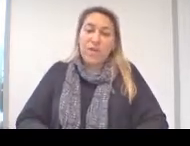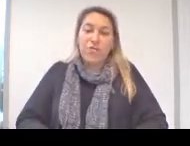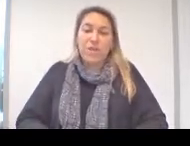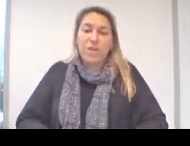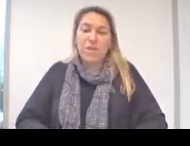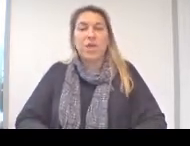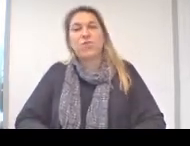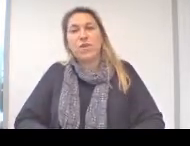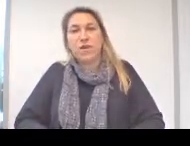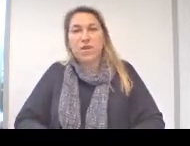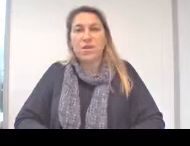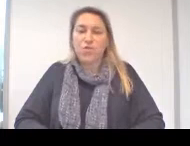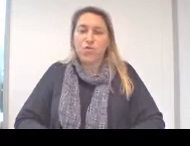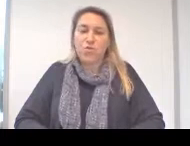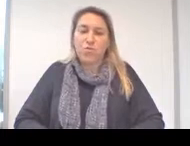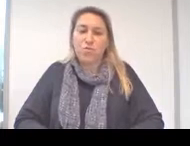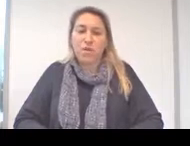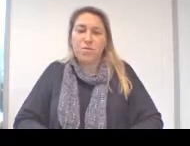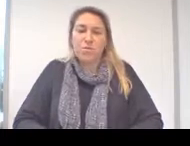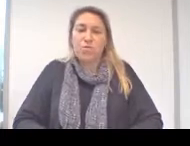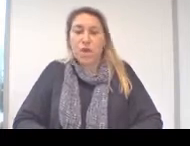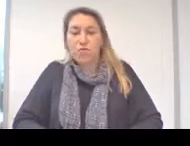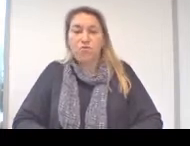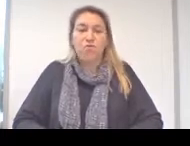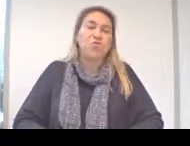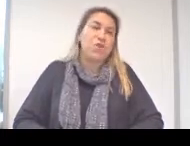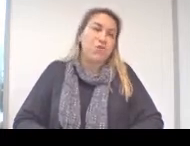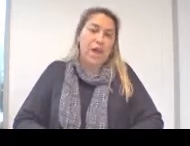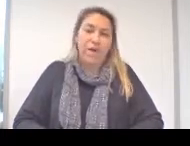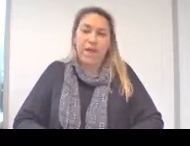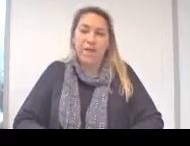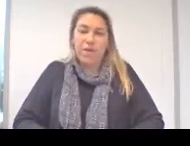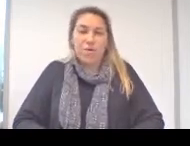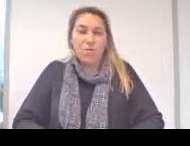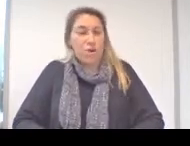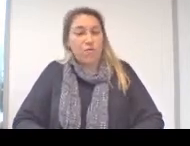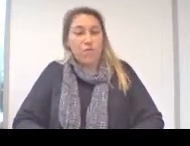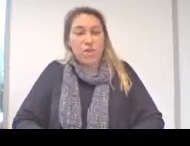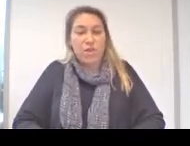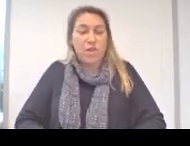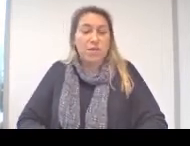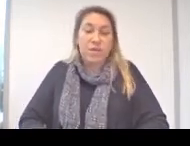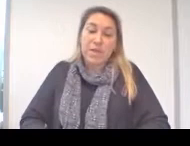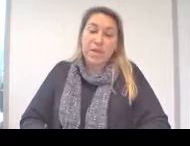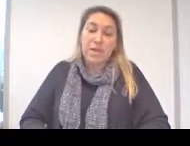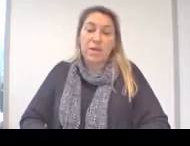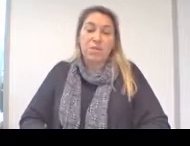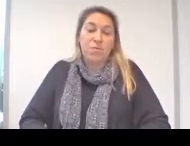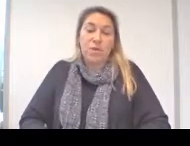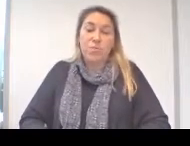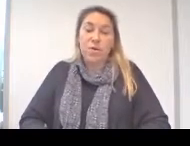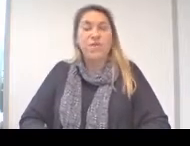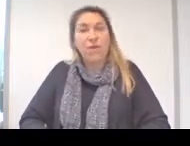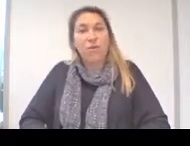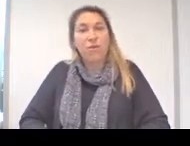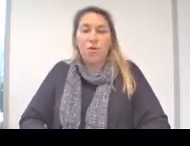large éventail de métiers, une diversité de fonctions et de statuts, de conditions de travail, comme on l'a vu aussi. Des métiers